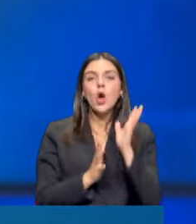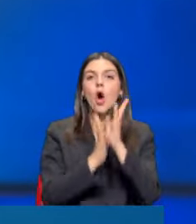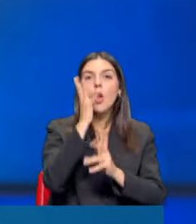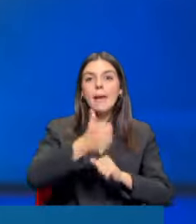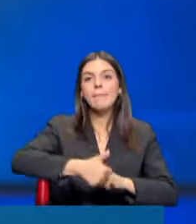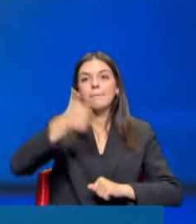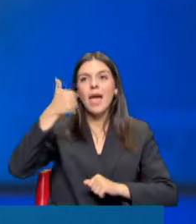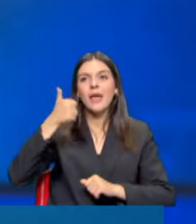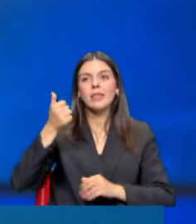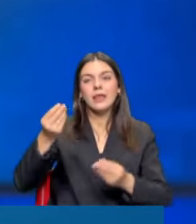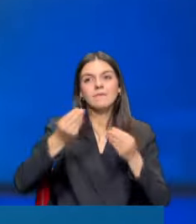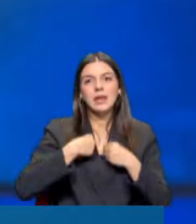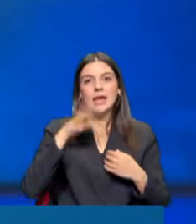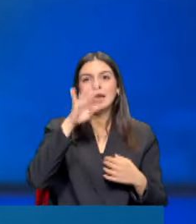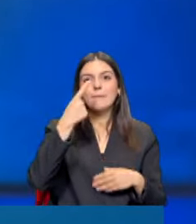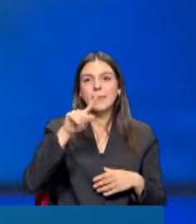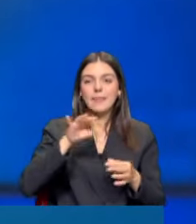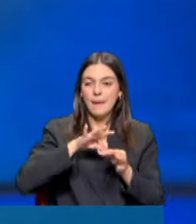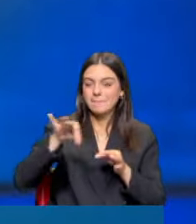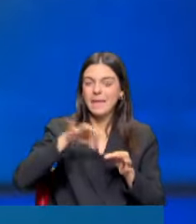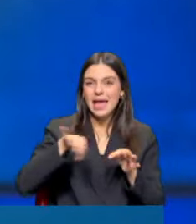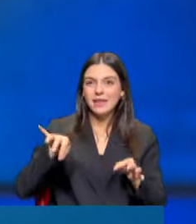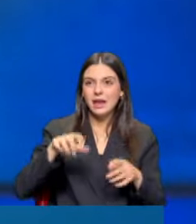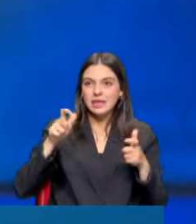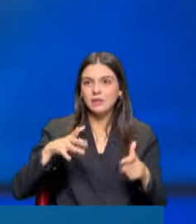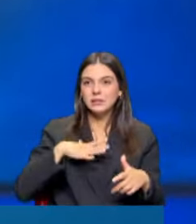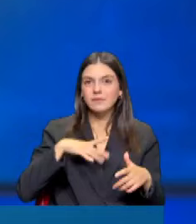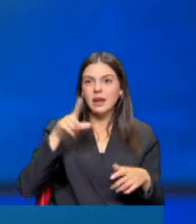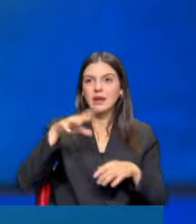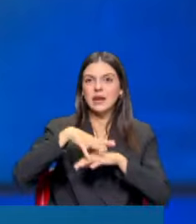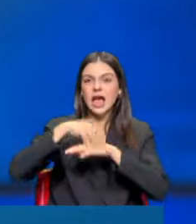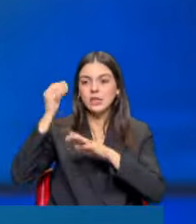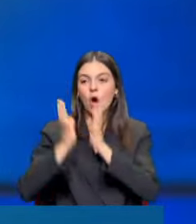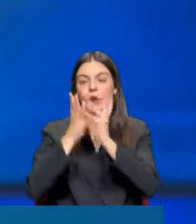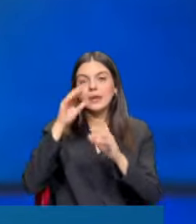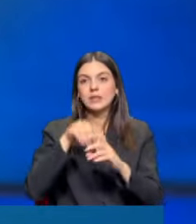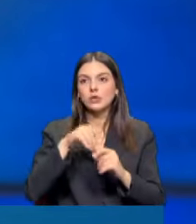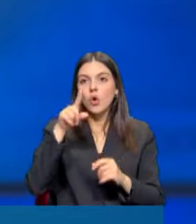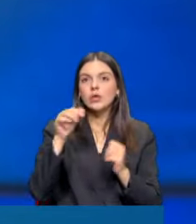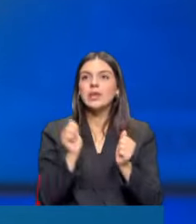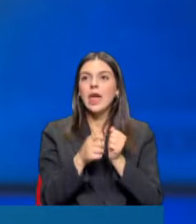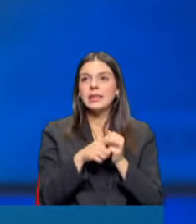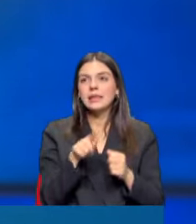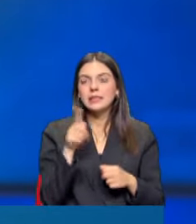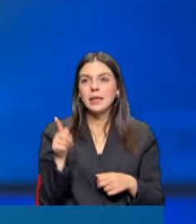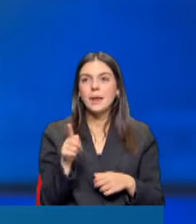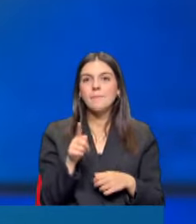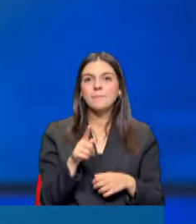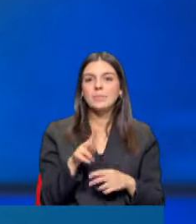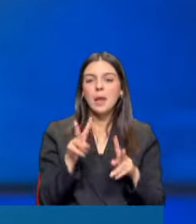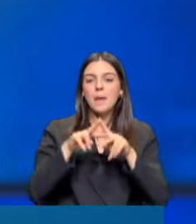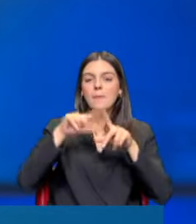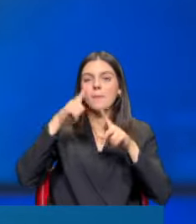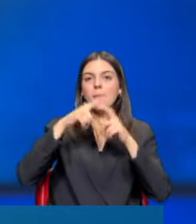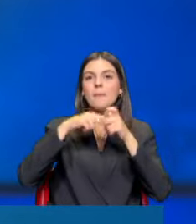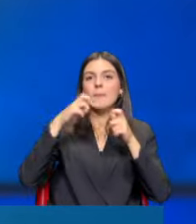Bakanlığı'ndan tahsis olan 40 bin metrekare alanımız var. Kayışdağ Ormanı'nın içinde. Onun yanında Maltepe Belediyesi'nde